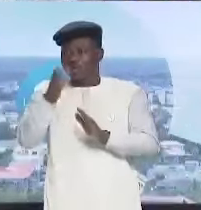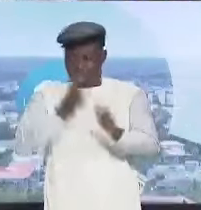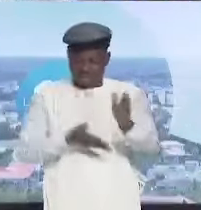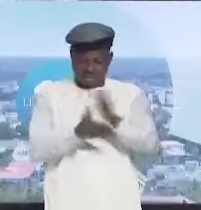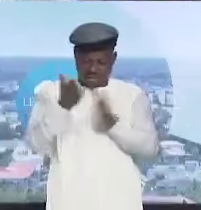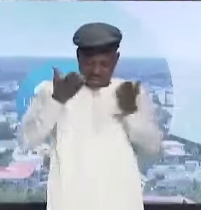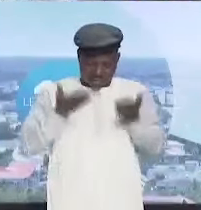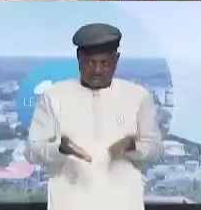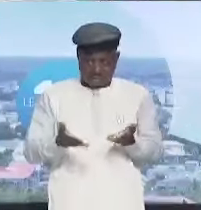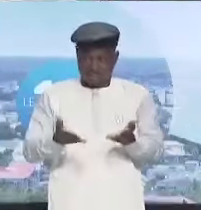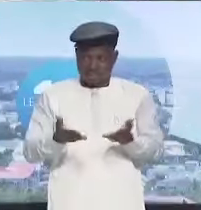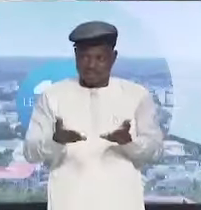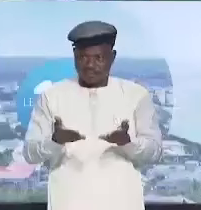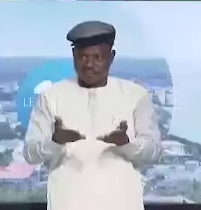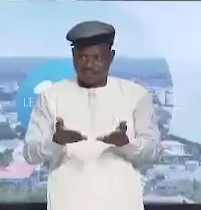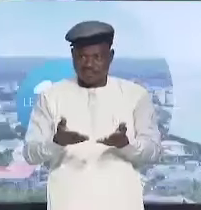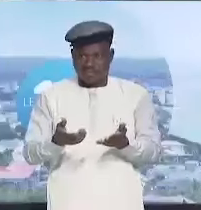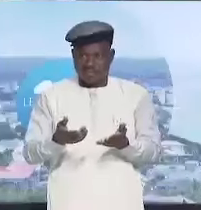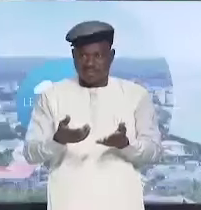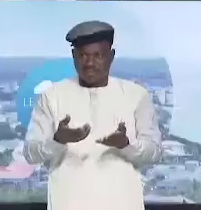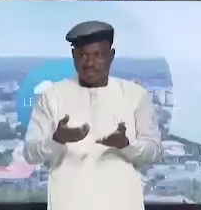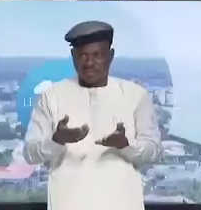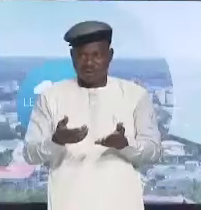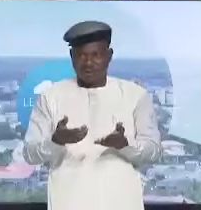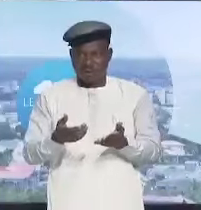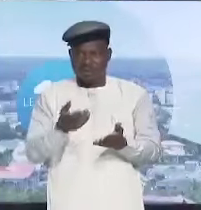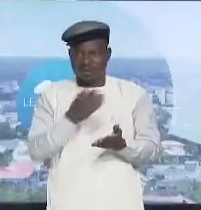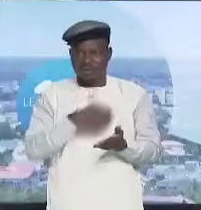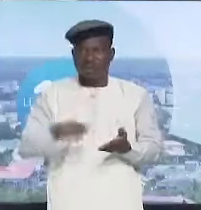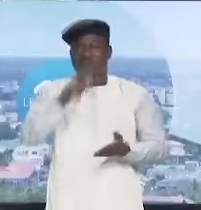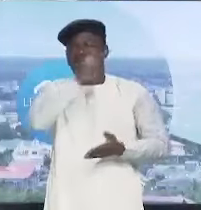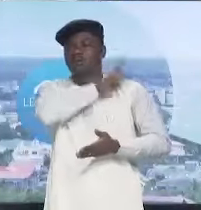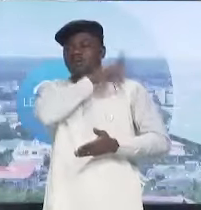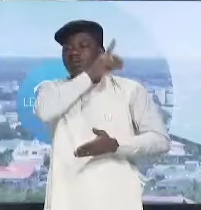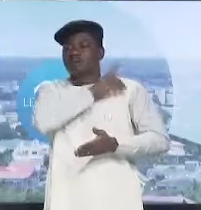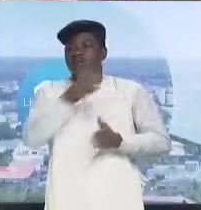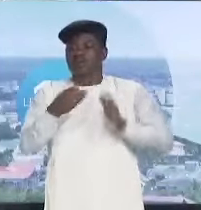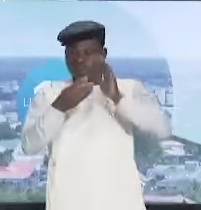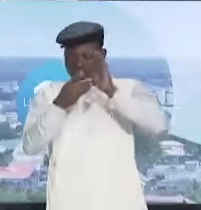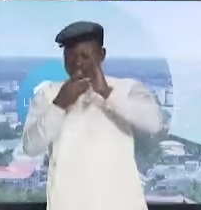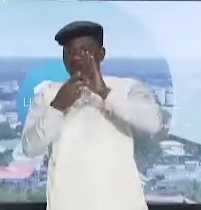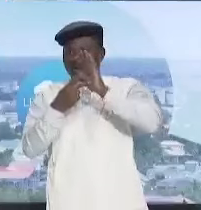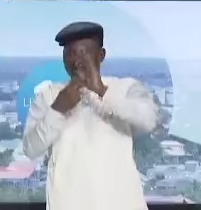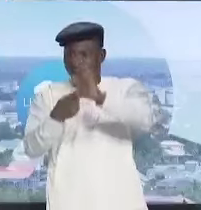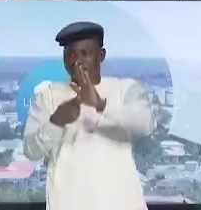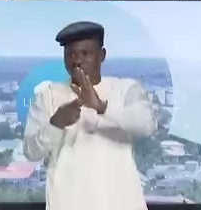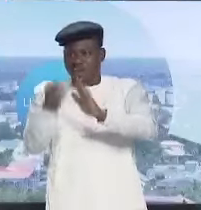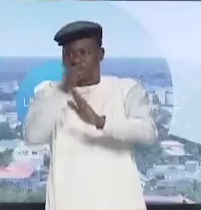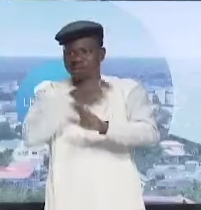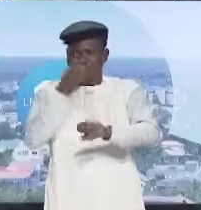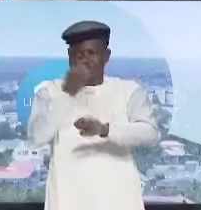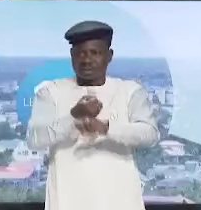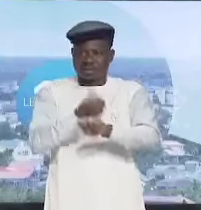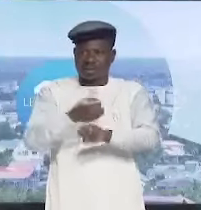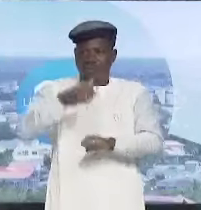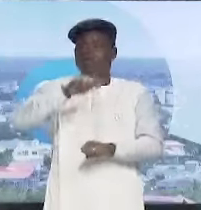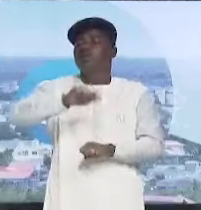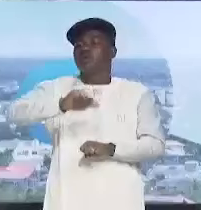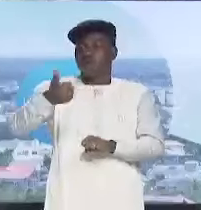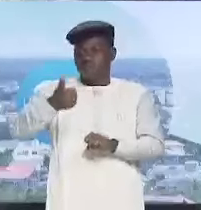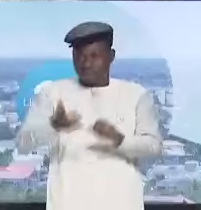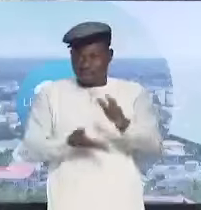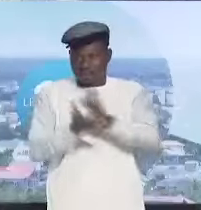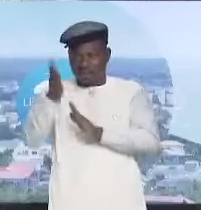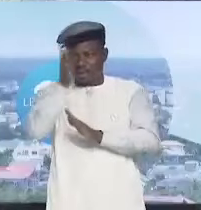là. Donc, Koué Dayo a présenté sa pierre. L'autre aussi est allé vers l'arbre où il